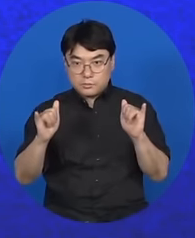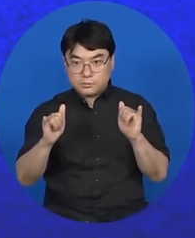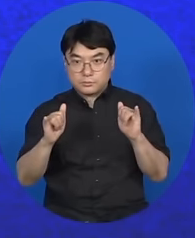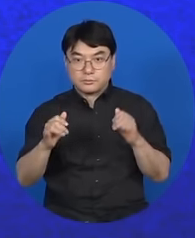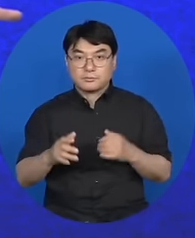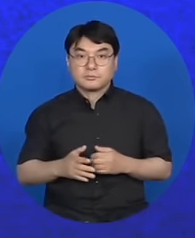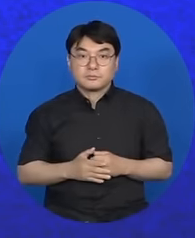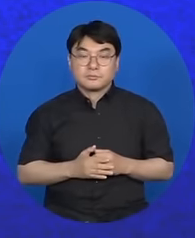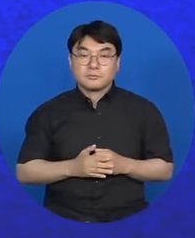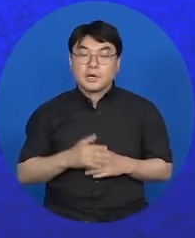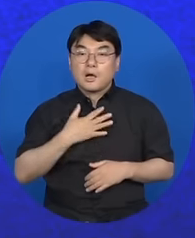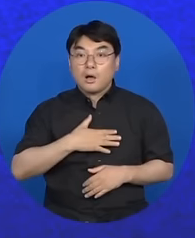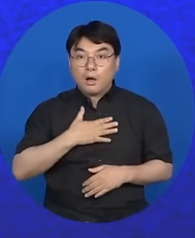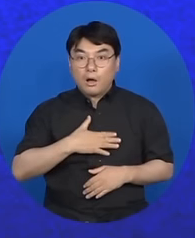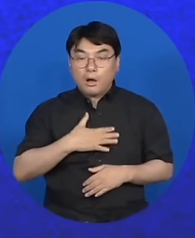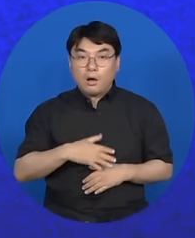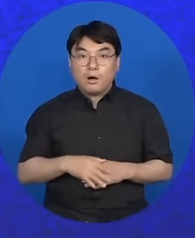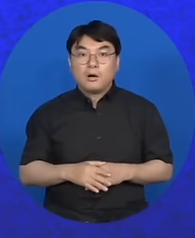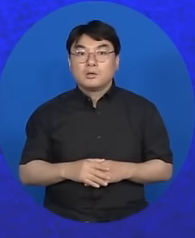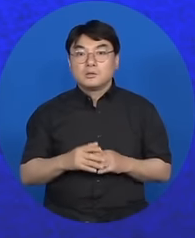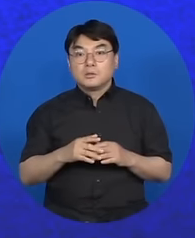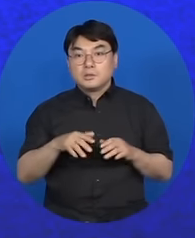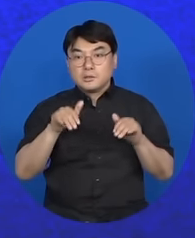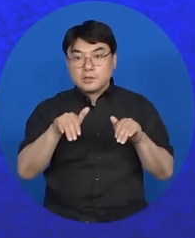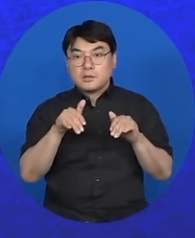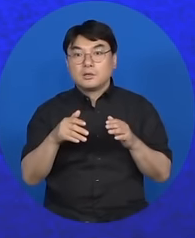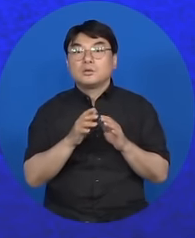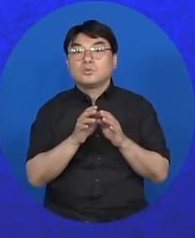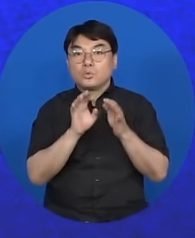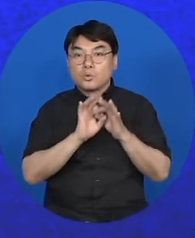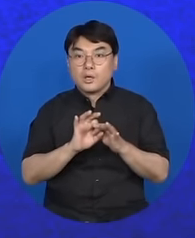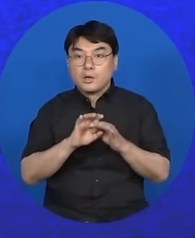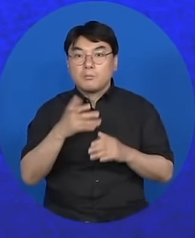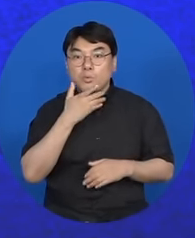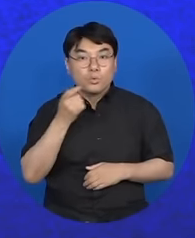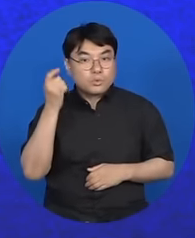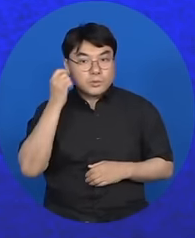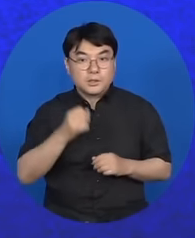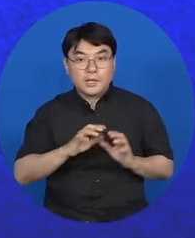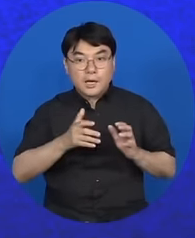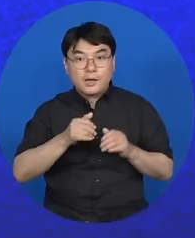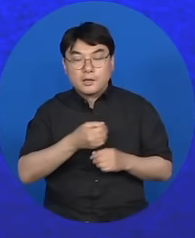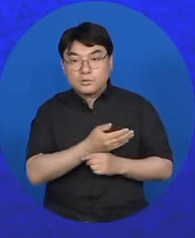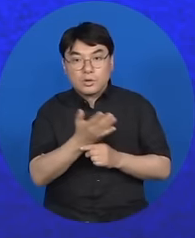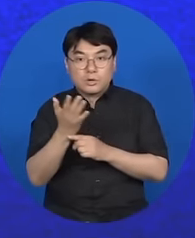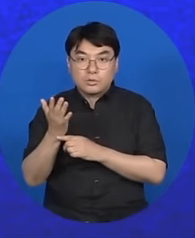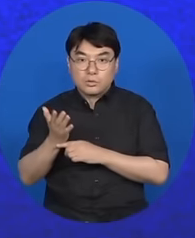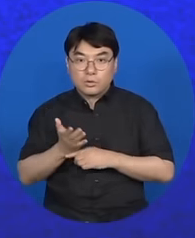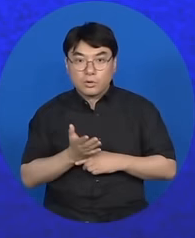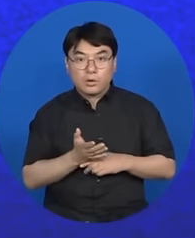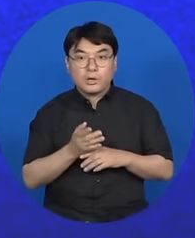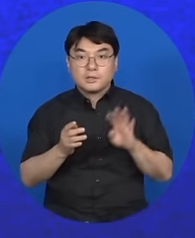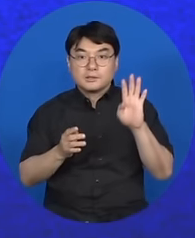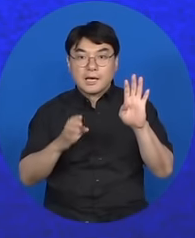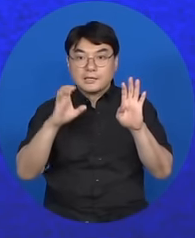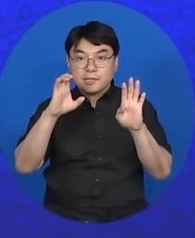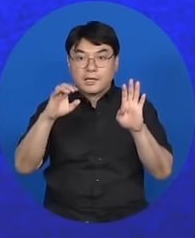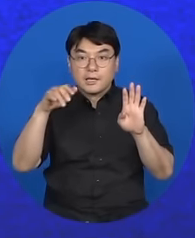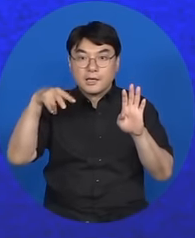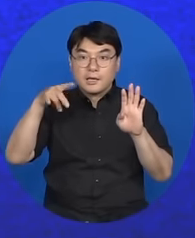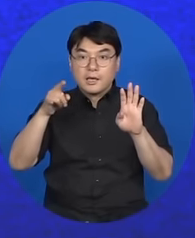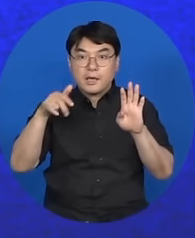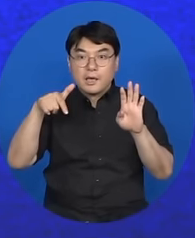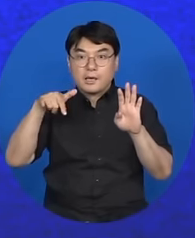말미암아 나라에 복음이 전해진 거예요. 그리고 이 에티오피아는 4세기에 이미 기독교를 국교로